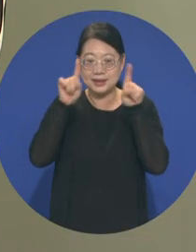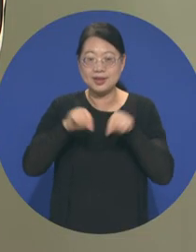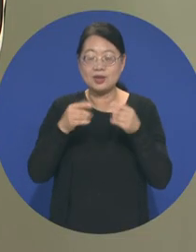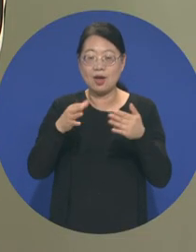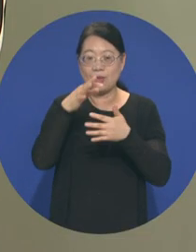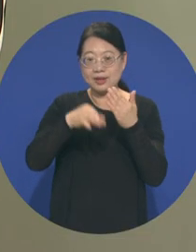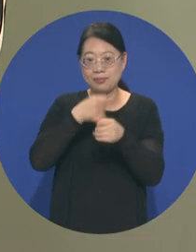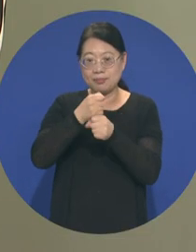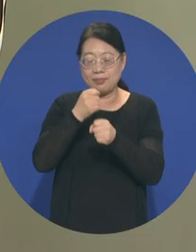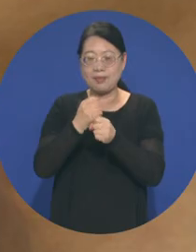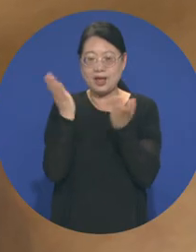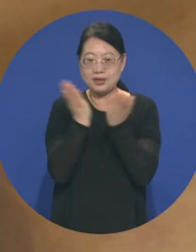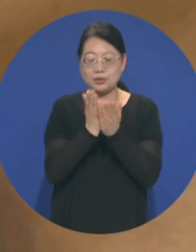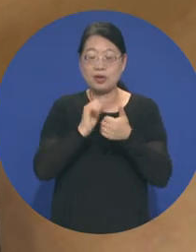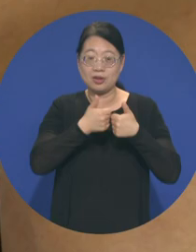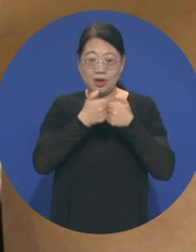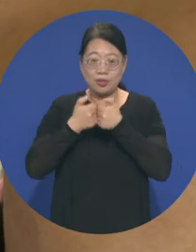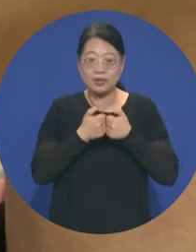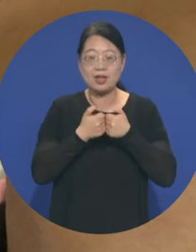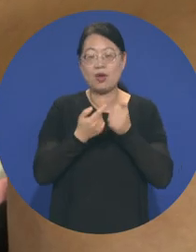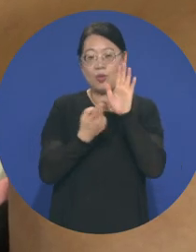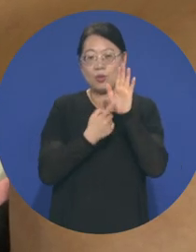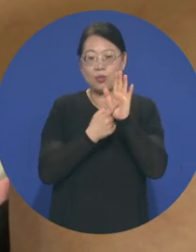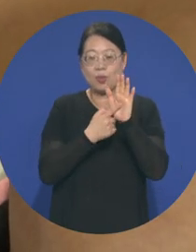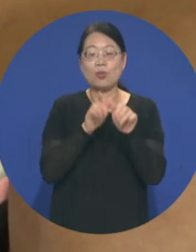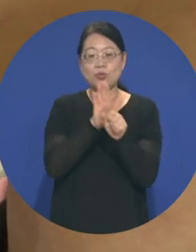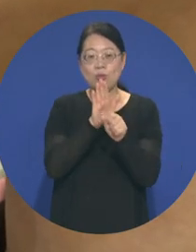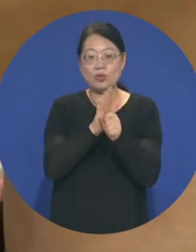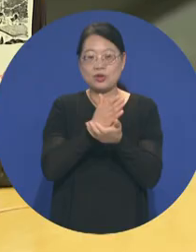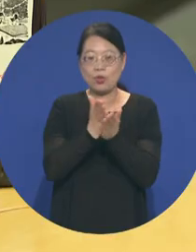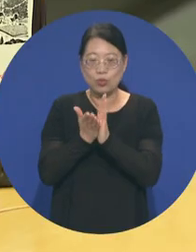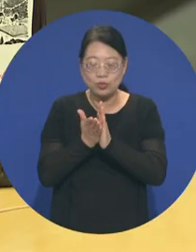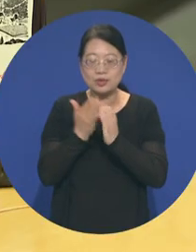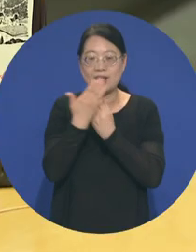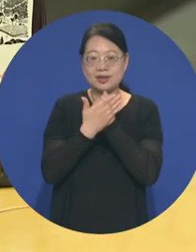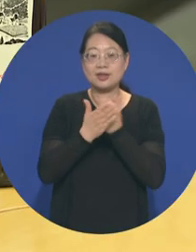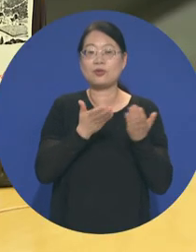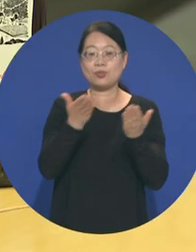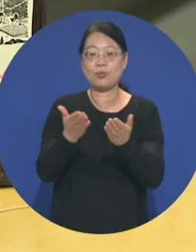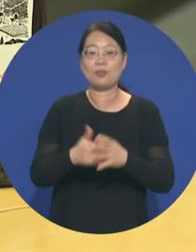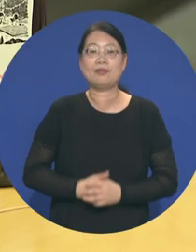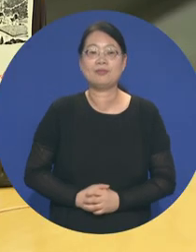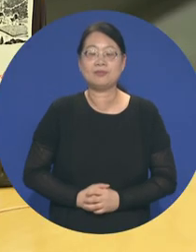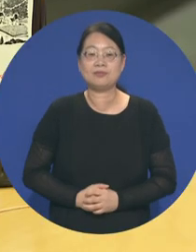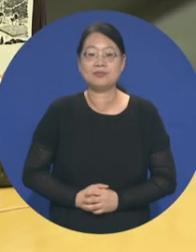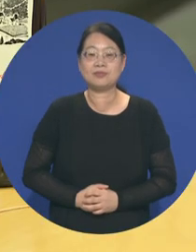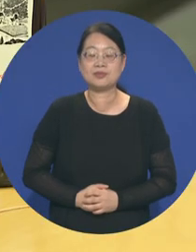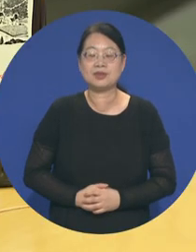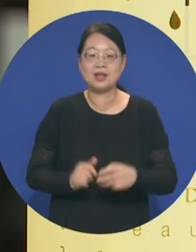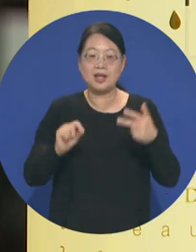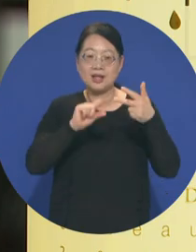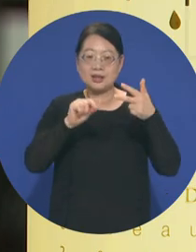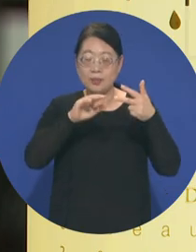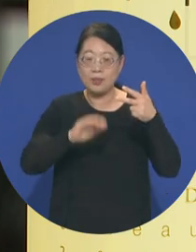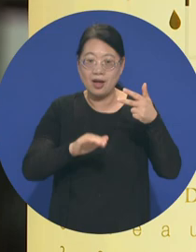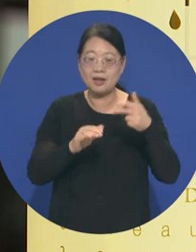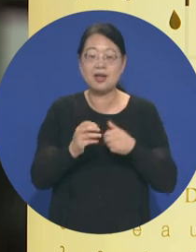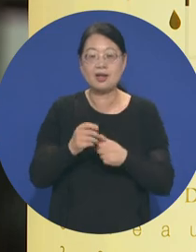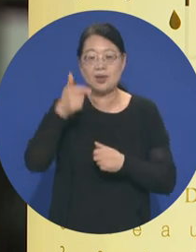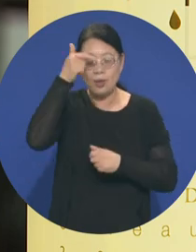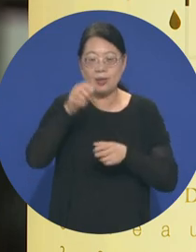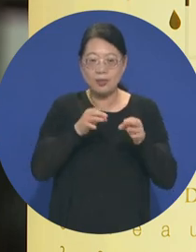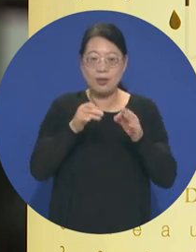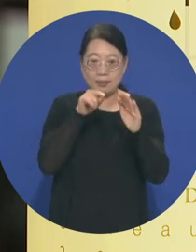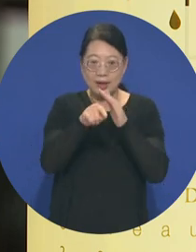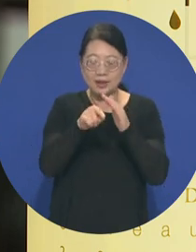제작, 콘텐츠 개발, 맞춤형 컨설팅, 홍보 마케팅 제작 지원 등의 혜택이 주어집니다. 도는 올 하반기 경기 노포